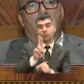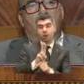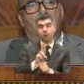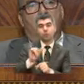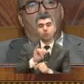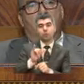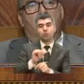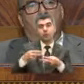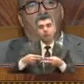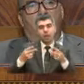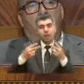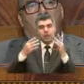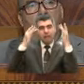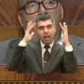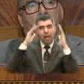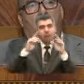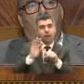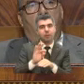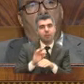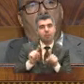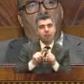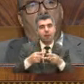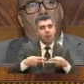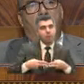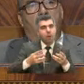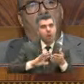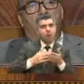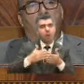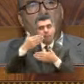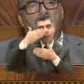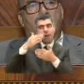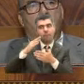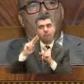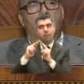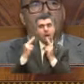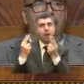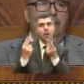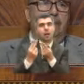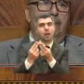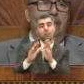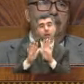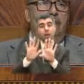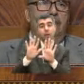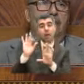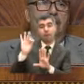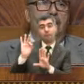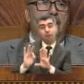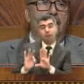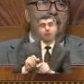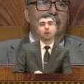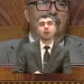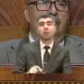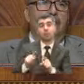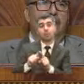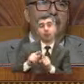الثقافي المقدم لمغاربة العالم، خاصة وأنهم يشكلون أكثر من 10% من